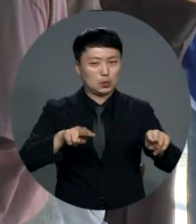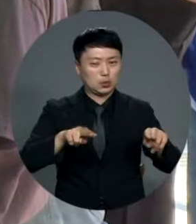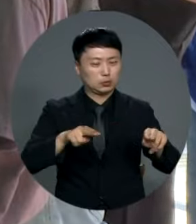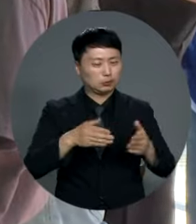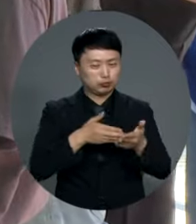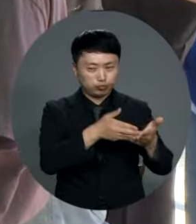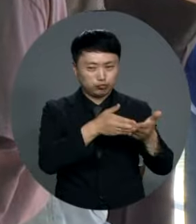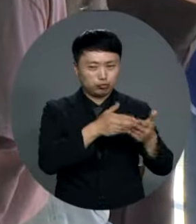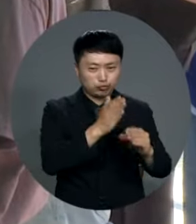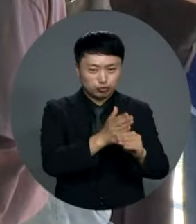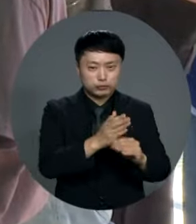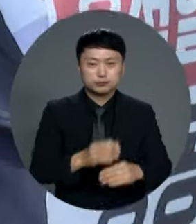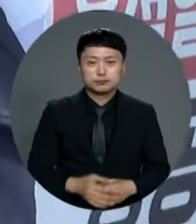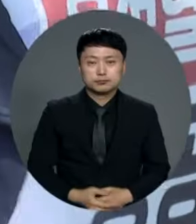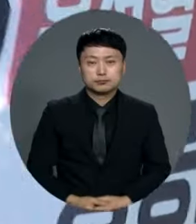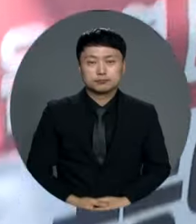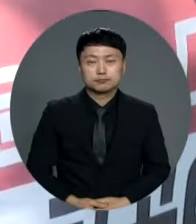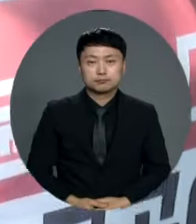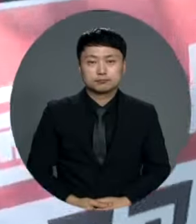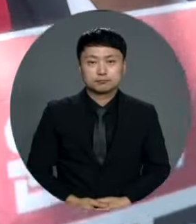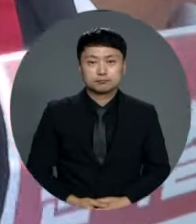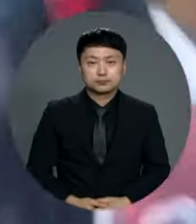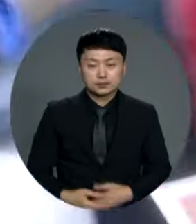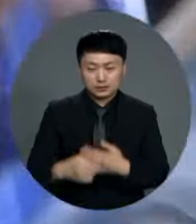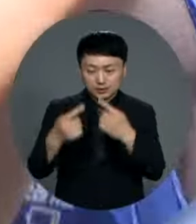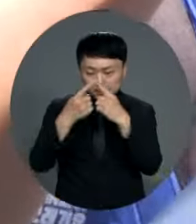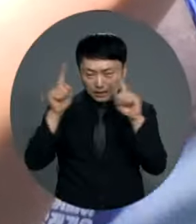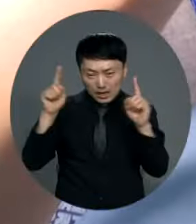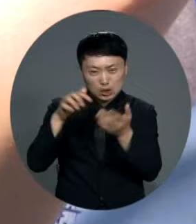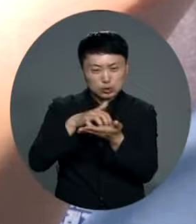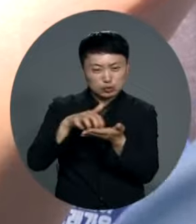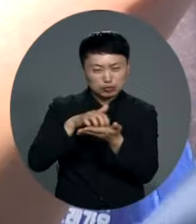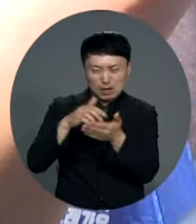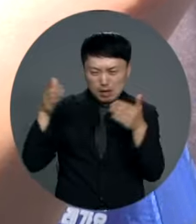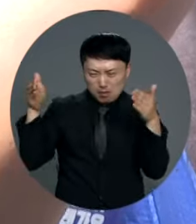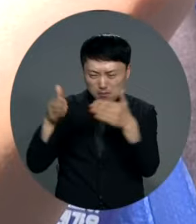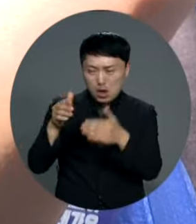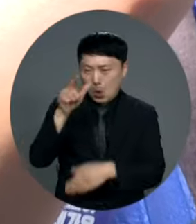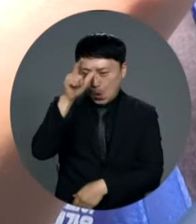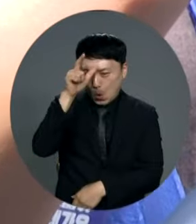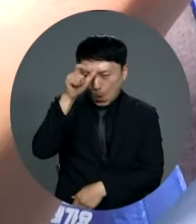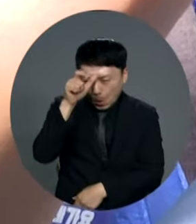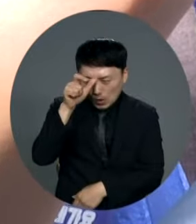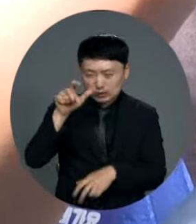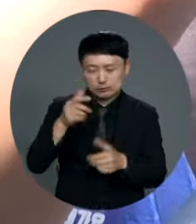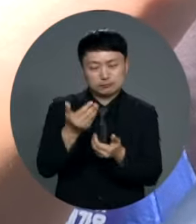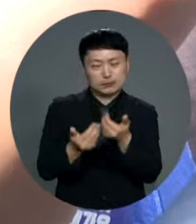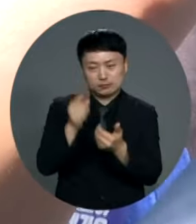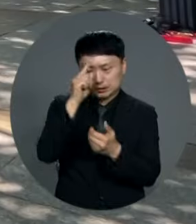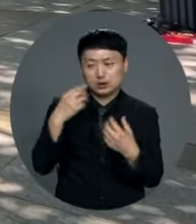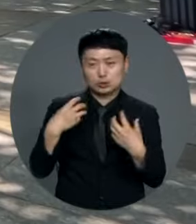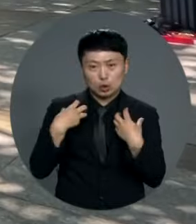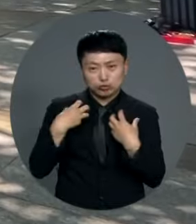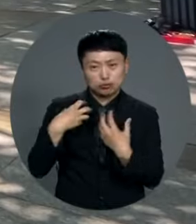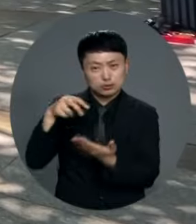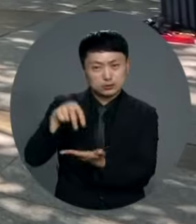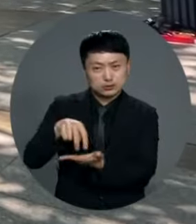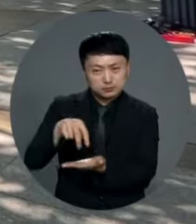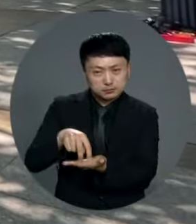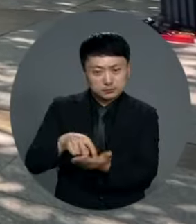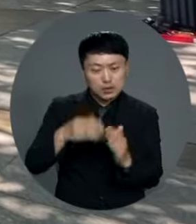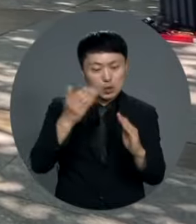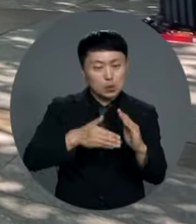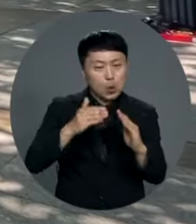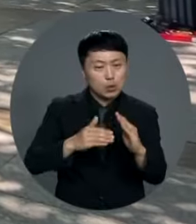의료계에 요구했습니다. 또 의대 정원 숫자에만 매몰돼 지금의 사태를 불러온 정부도